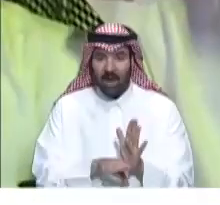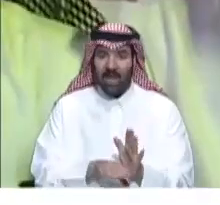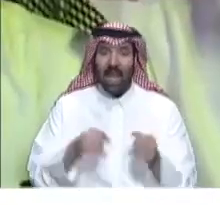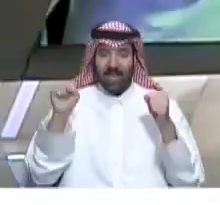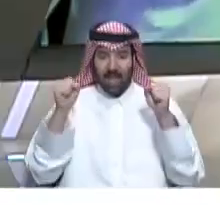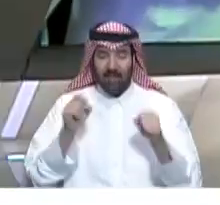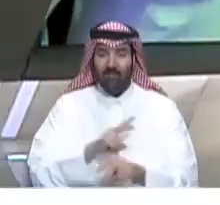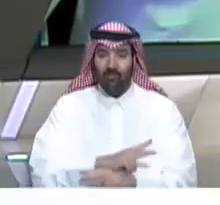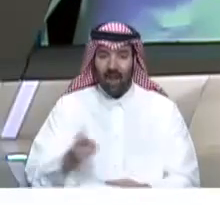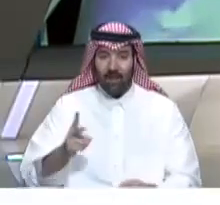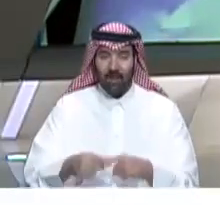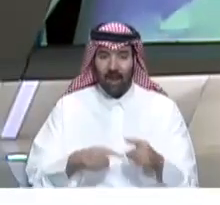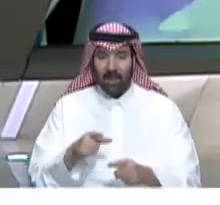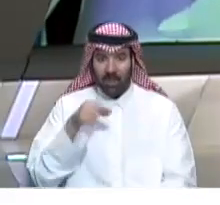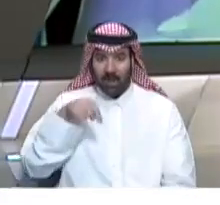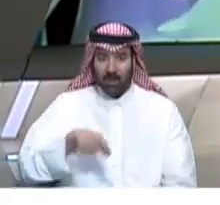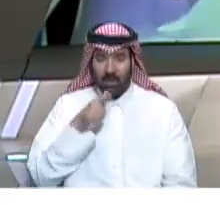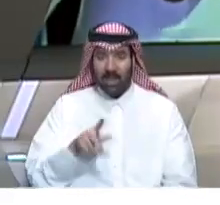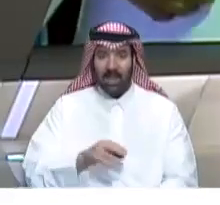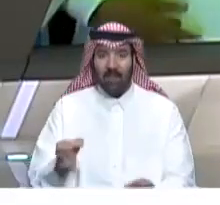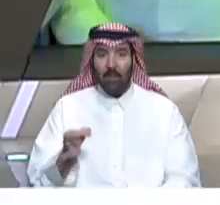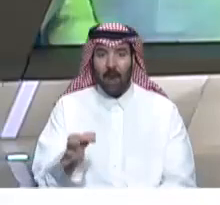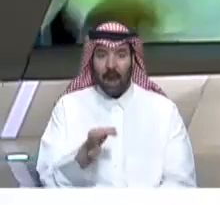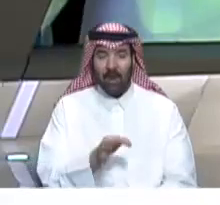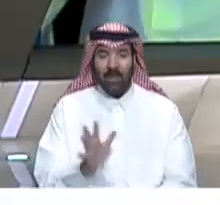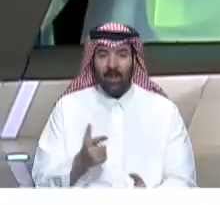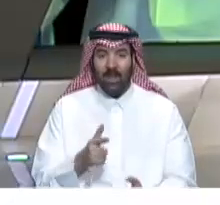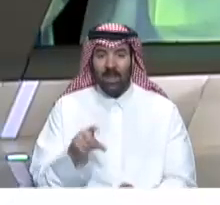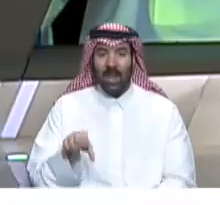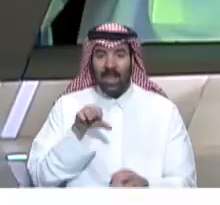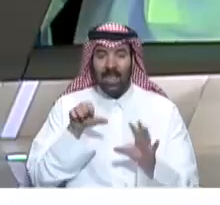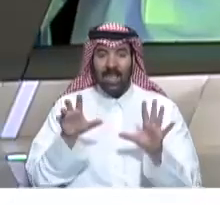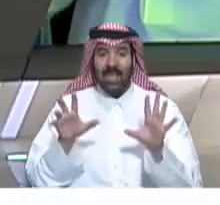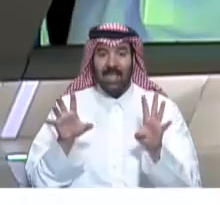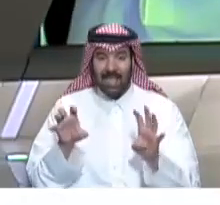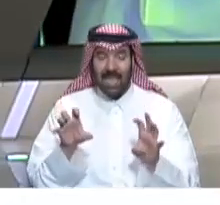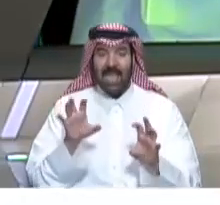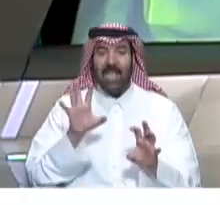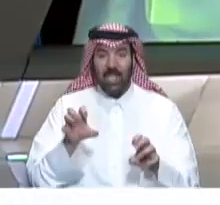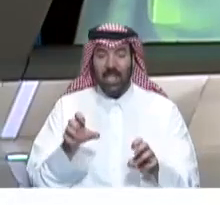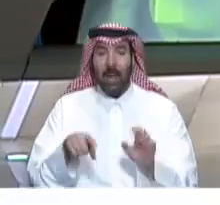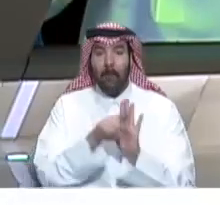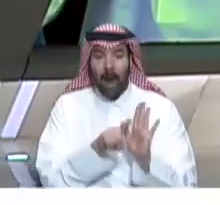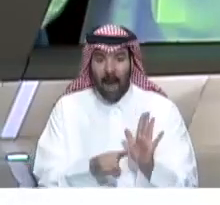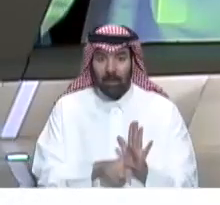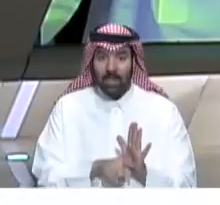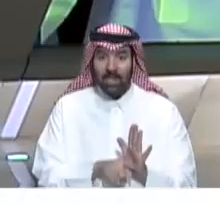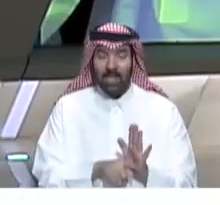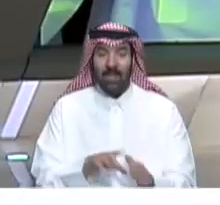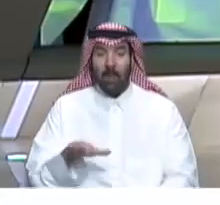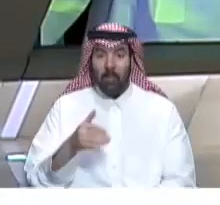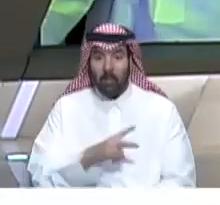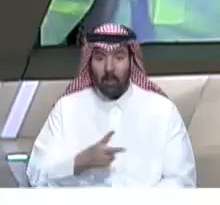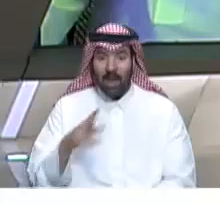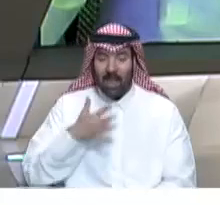محافظة الطائف، حيث تحتوي الفعاليات إلى ما يقارب 90 فعالية. تستهدف هذه الفعاليات